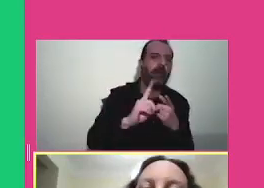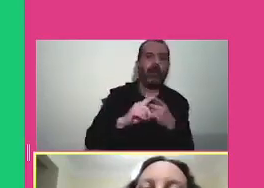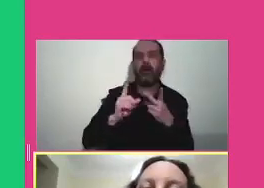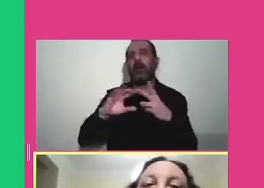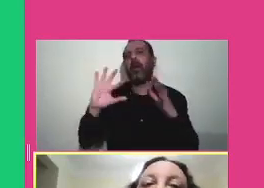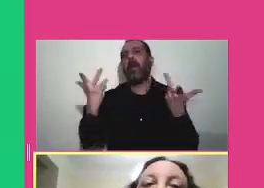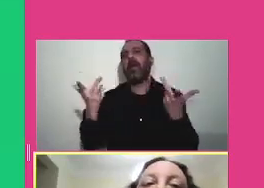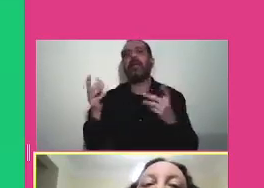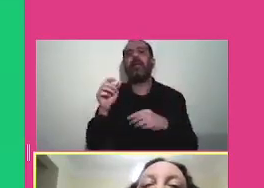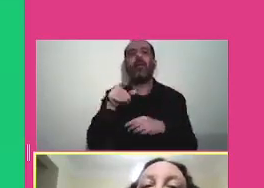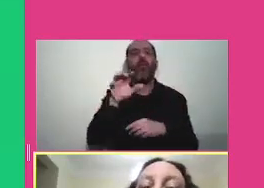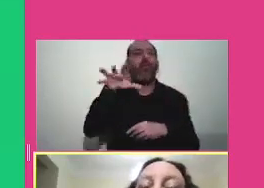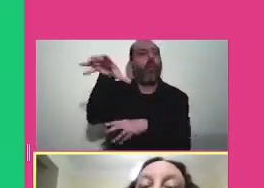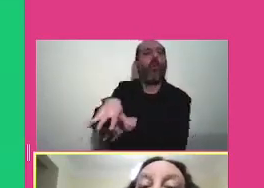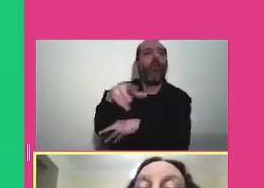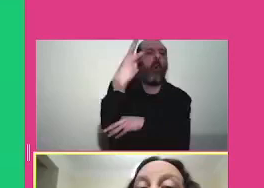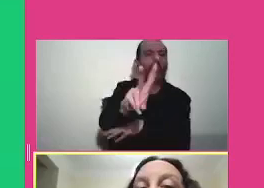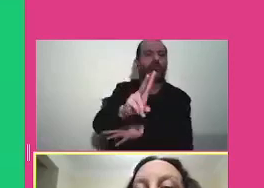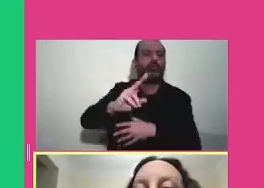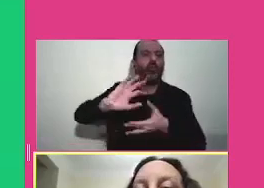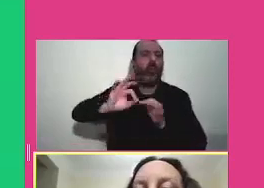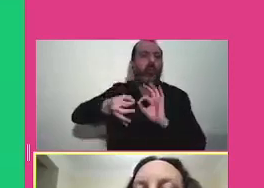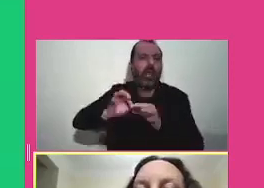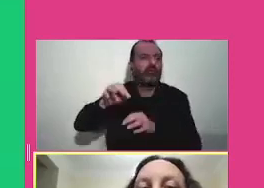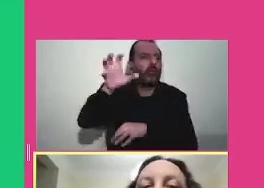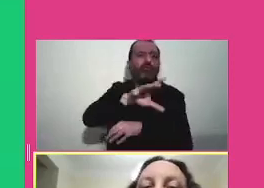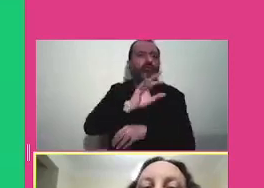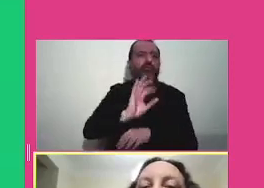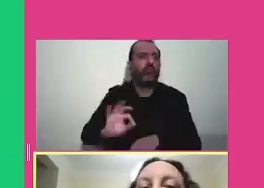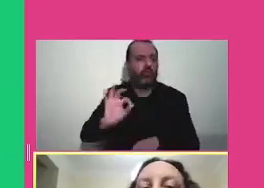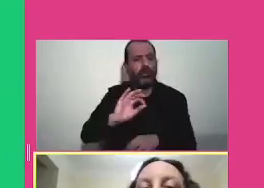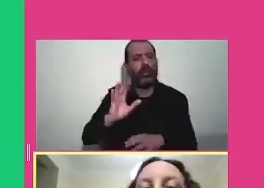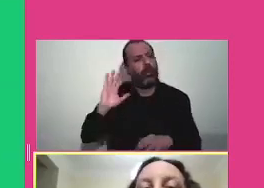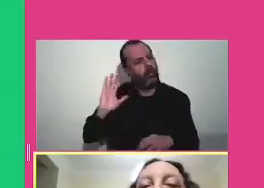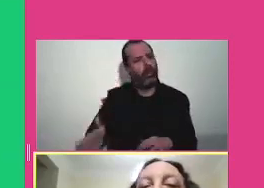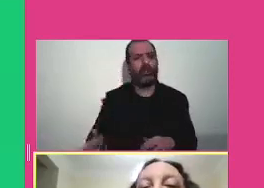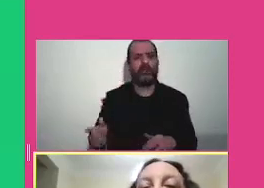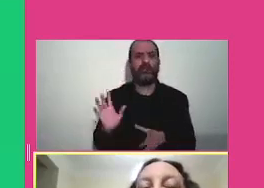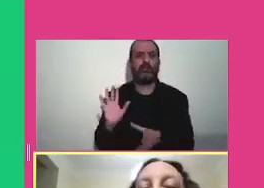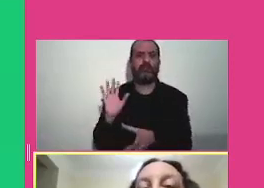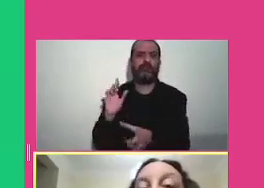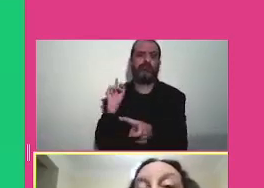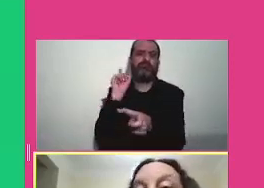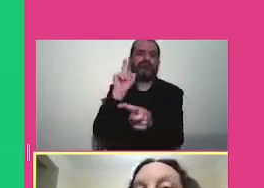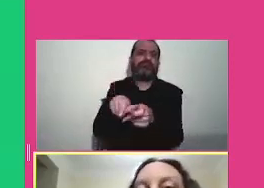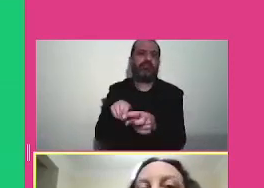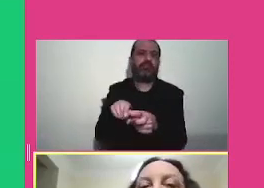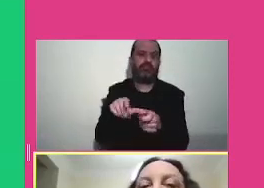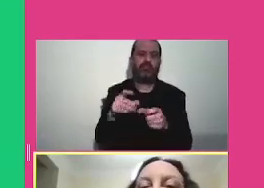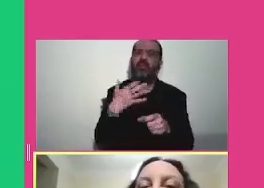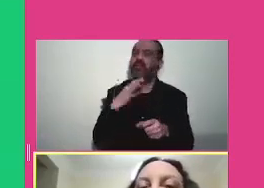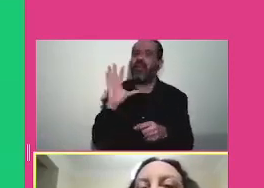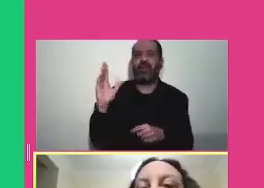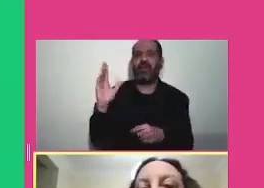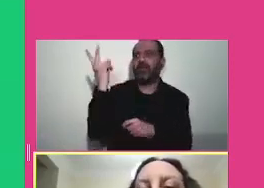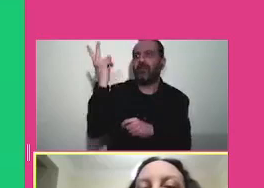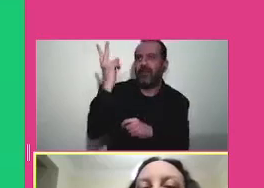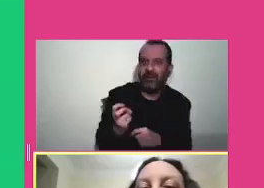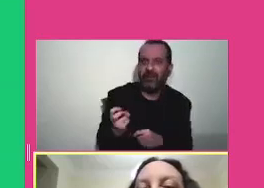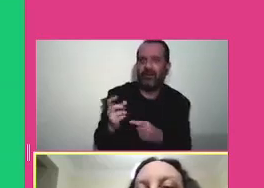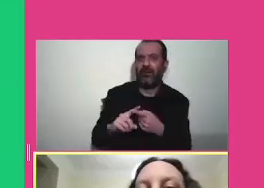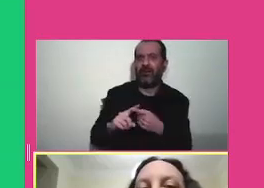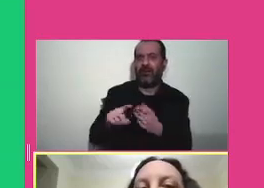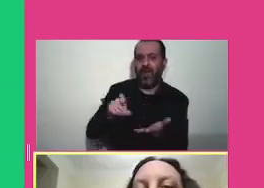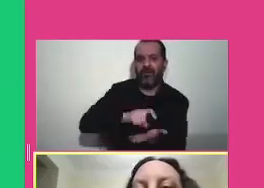οργανισμό που βρίσκεται να μπει και να παίξει αυτά χωρίς να χρειαστεί να τα τυπώσει ή χωρίς να χρειαστεί